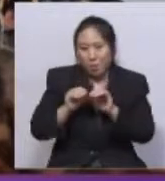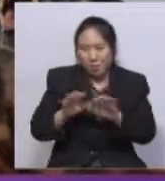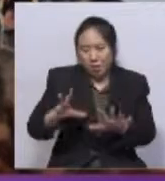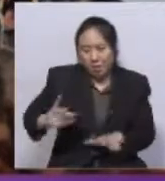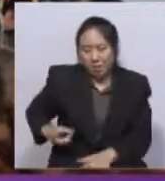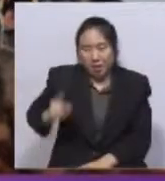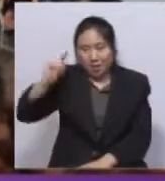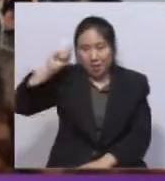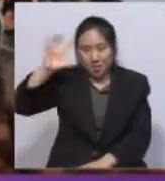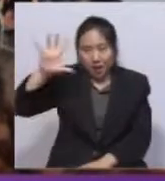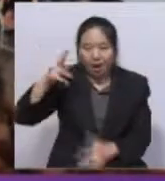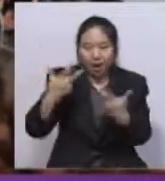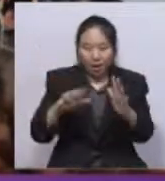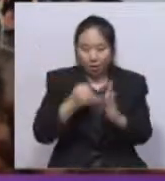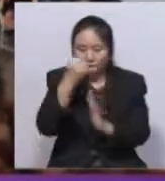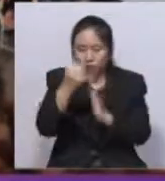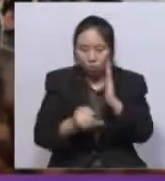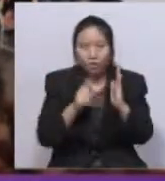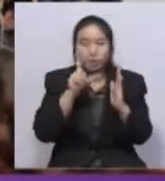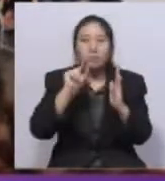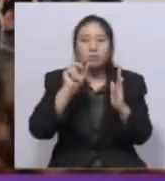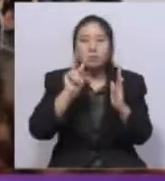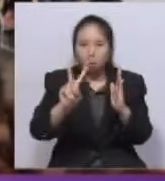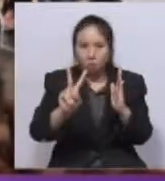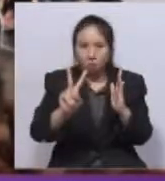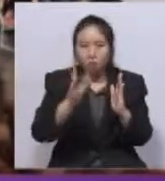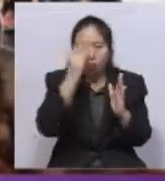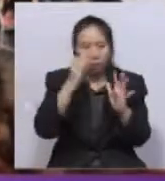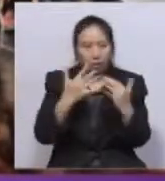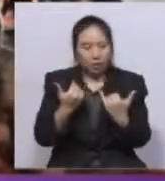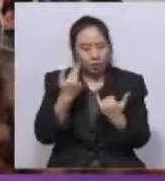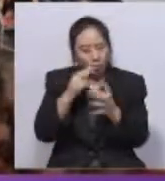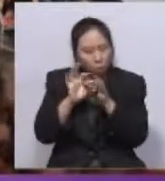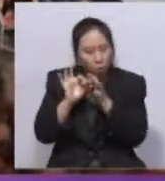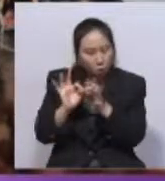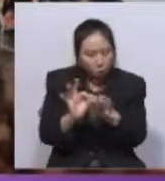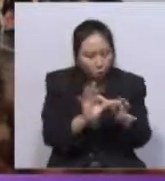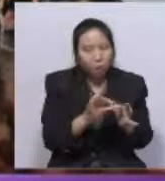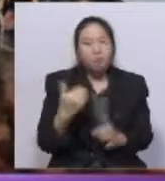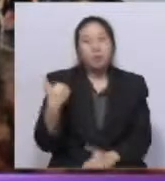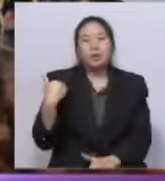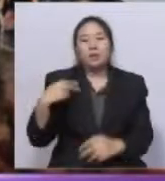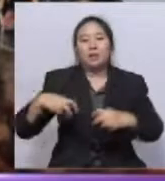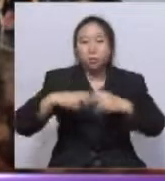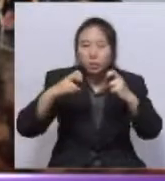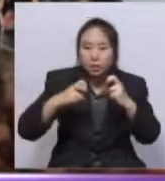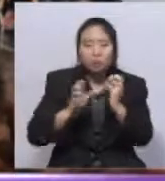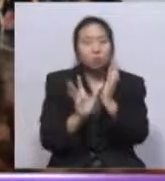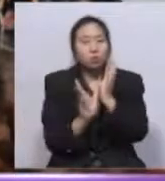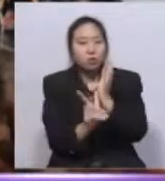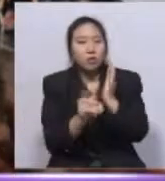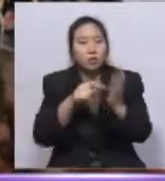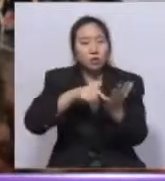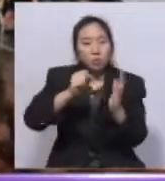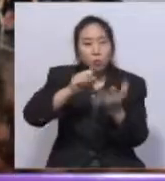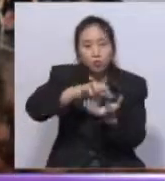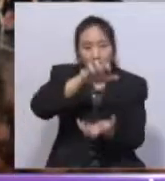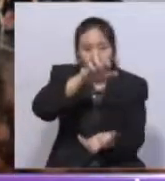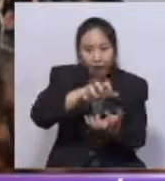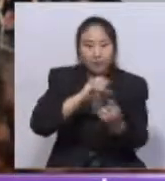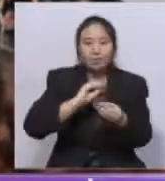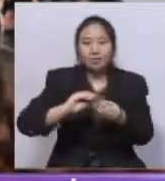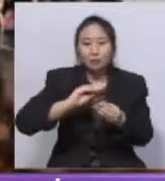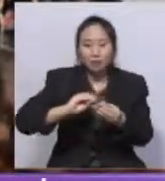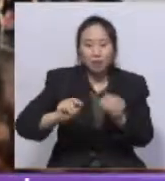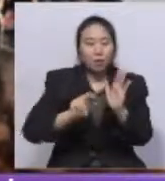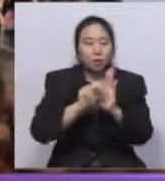นิดโรคพิษสุนัขบ้าไปแล้ว22จังหวัดเพราะว่าอยู่ในขั้นที่น่าเป็นห่วงค่ะได้แก่จังหวัดสุรินทร์ชลบุรีสมุทรปราการฉะ